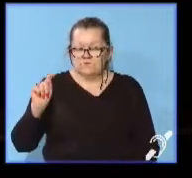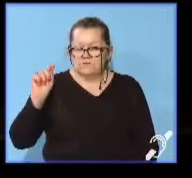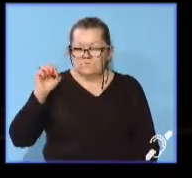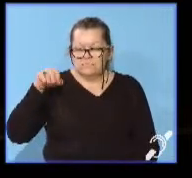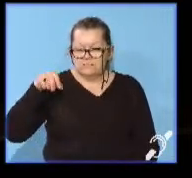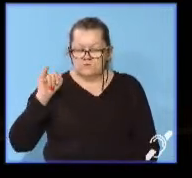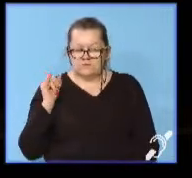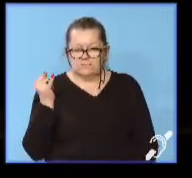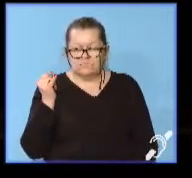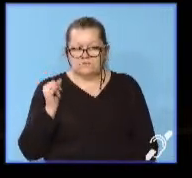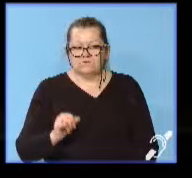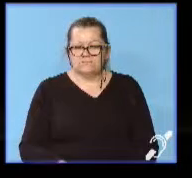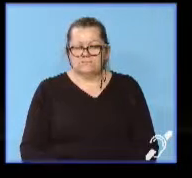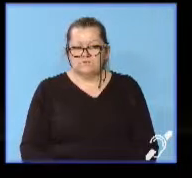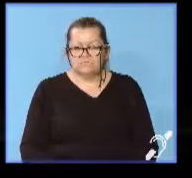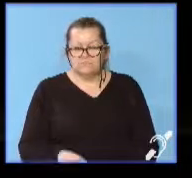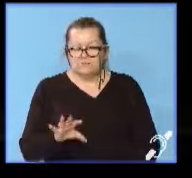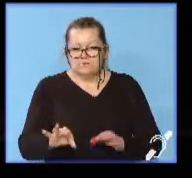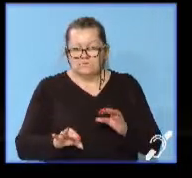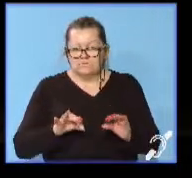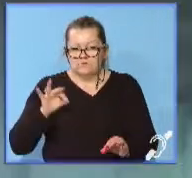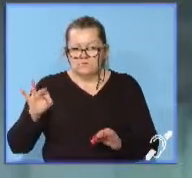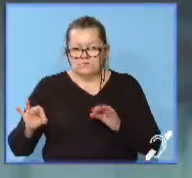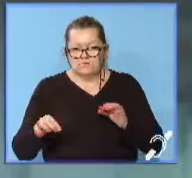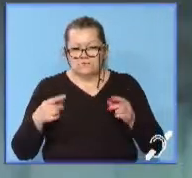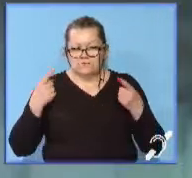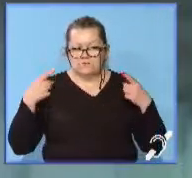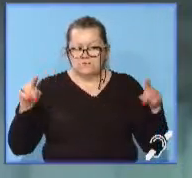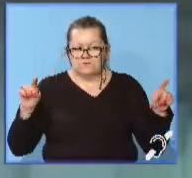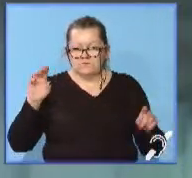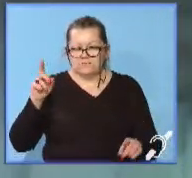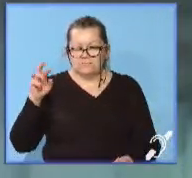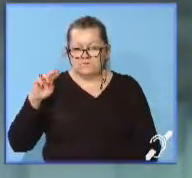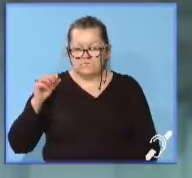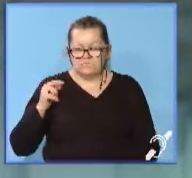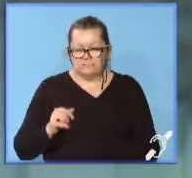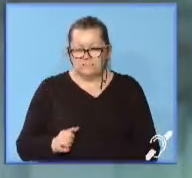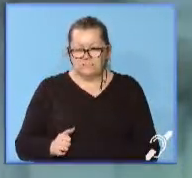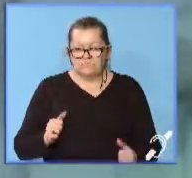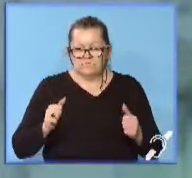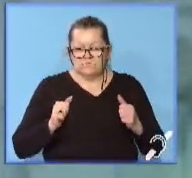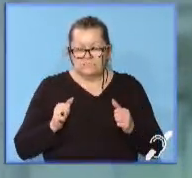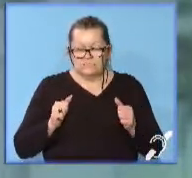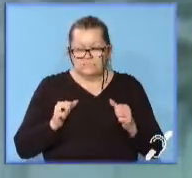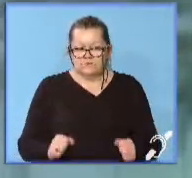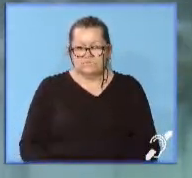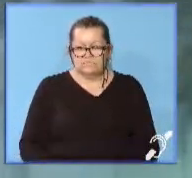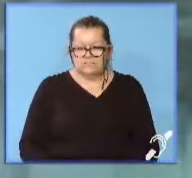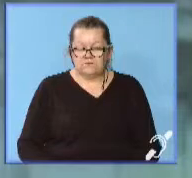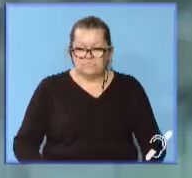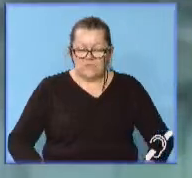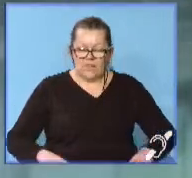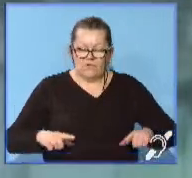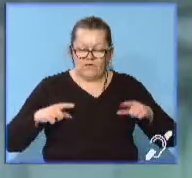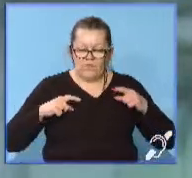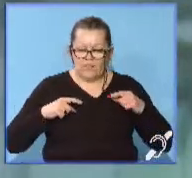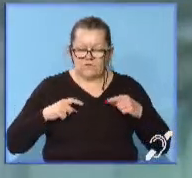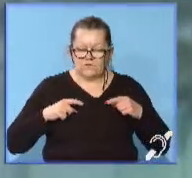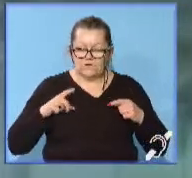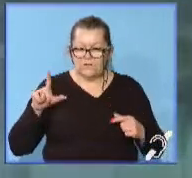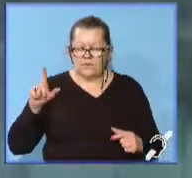astăzi la Roma și selecțiuni din poezia eminesciană o călătorie prin marile etape ale creației și vieții lui Mihai